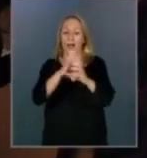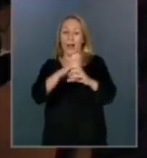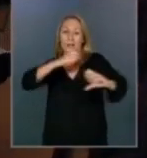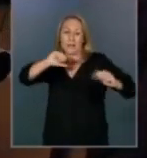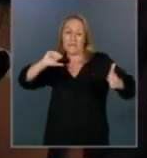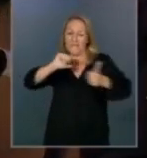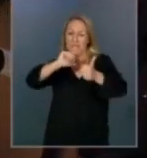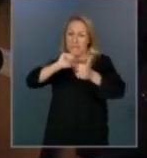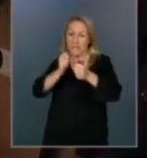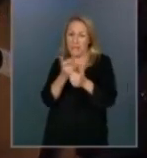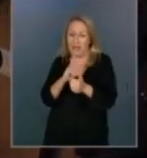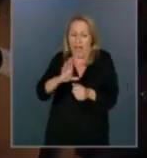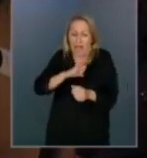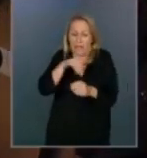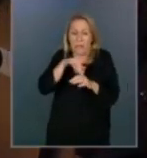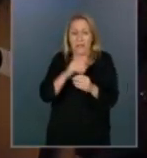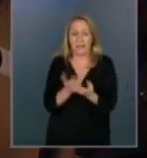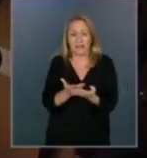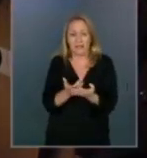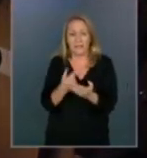τι μήνυμα είναι?